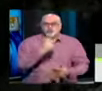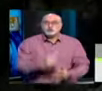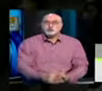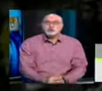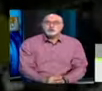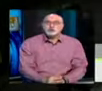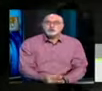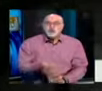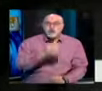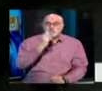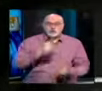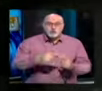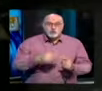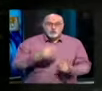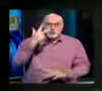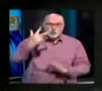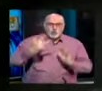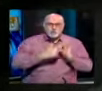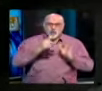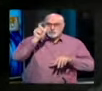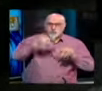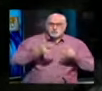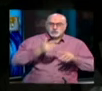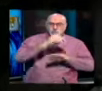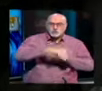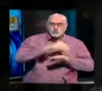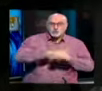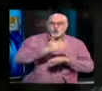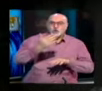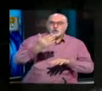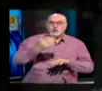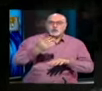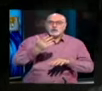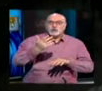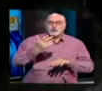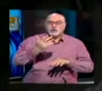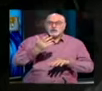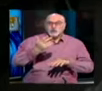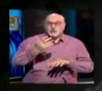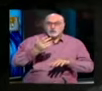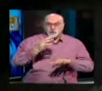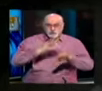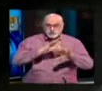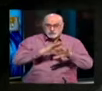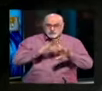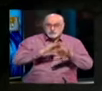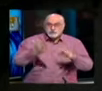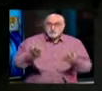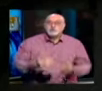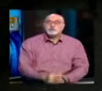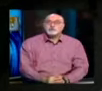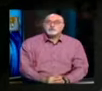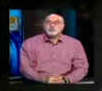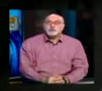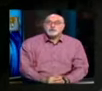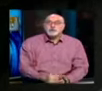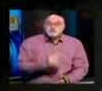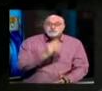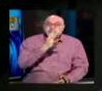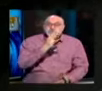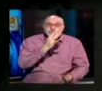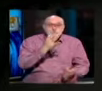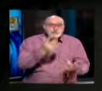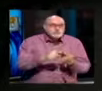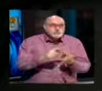نازح موجودين في المستشفى منذ 7 أيام حتى هذه اللحظة. لم نستطيع من إرسال المواد